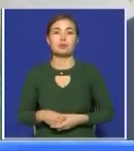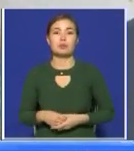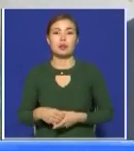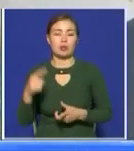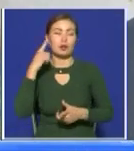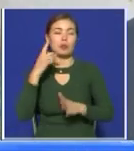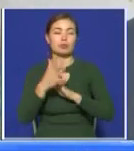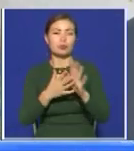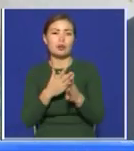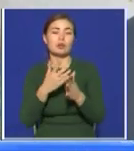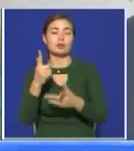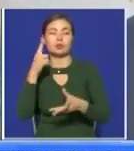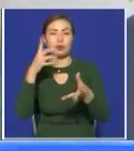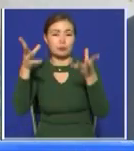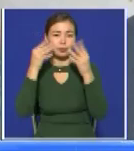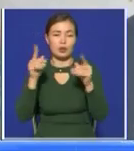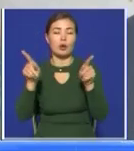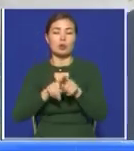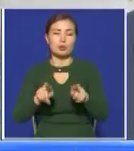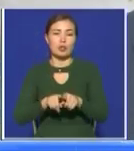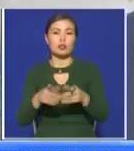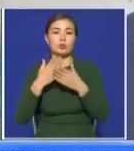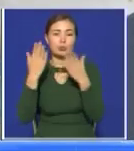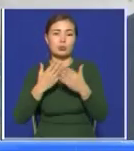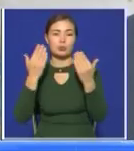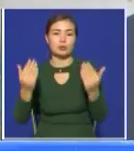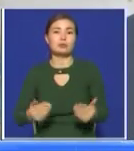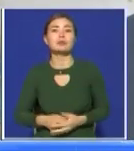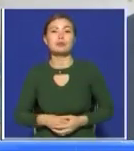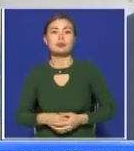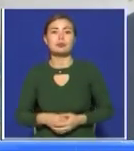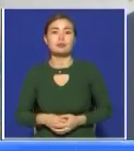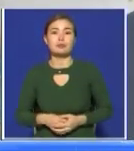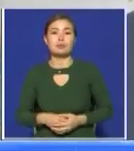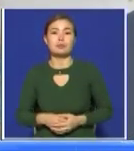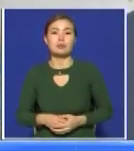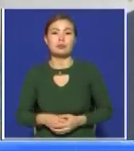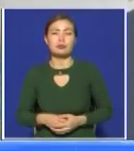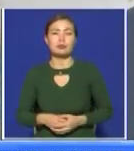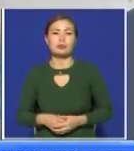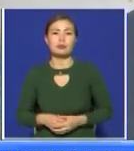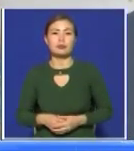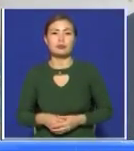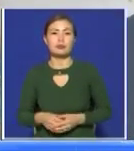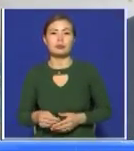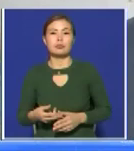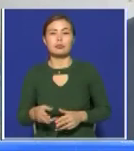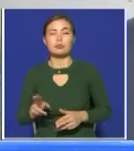сіңіріп, жаттап осылай келіп отыр. Қатысушылардың талабы өте жақсы. Бәрі де